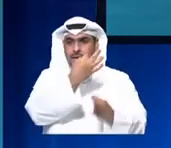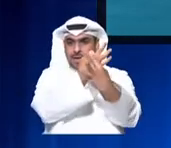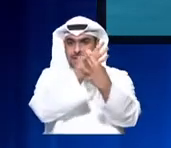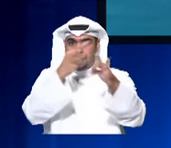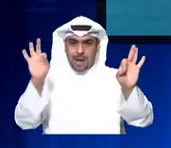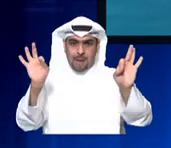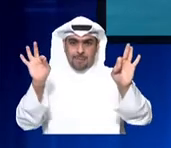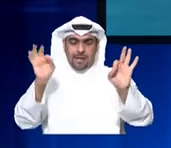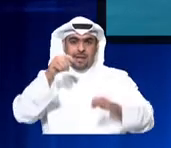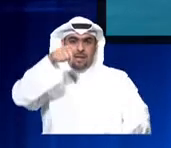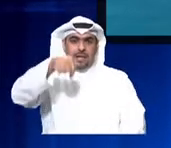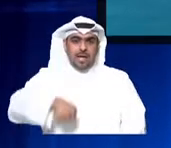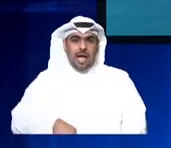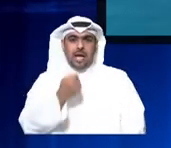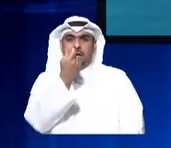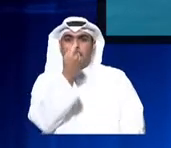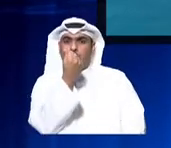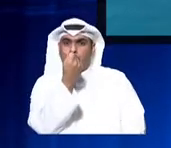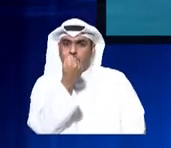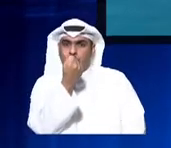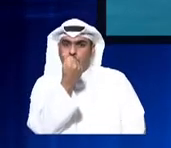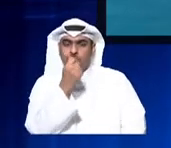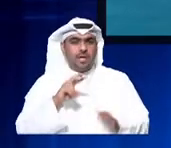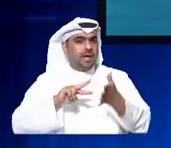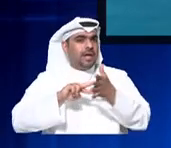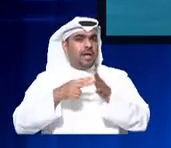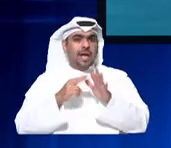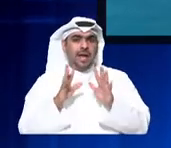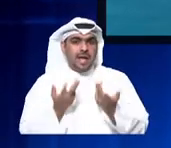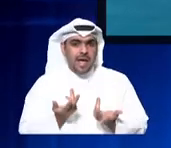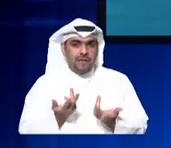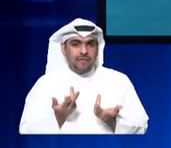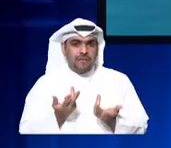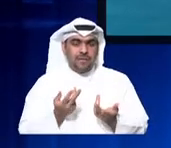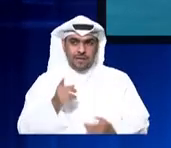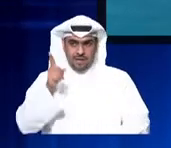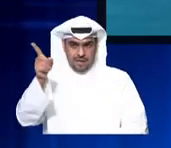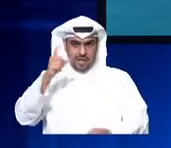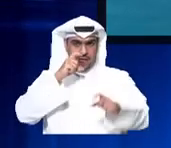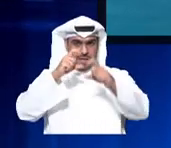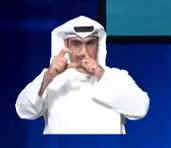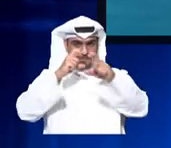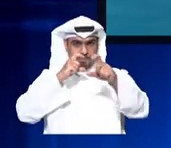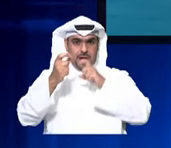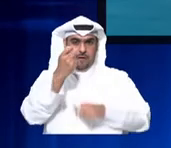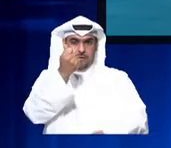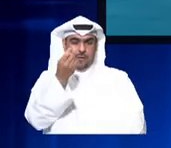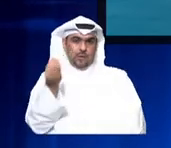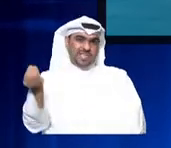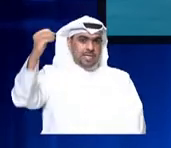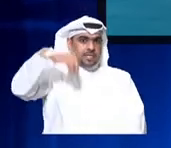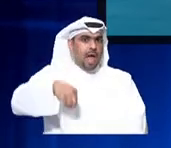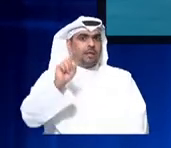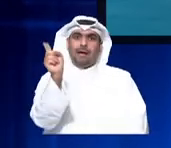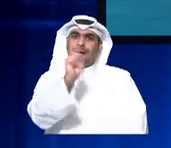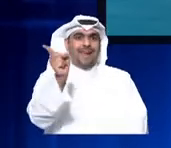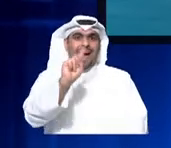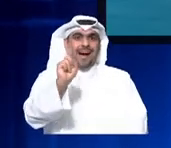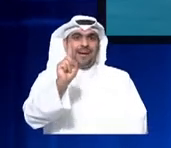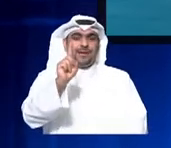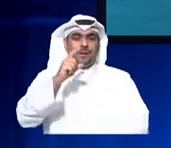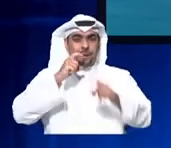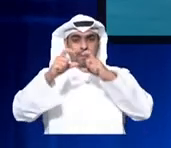لتسوية المدفوعات بين البنوك التجارية بهدف تطوير الخدمات التي يقدمها بنك الكويت